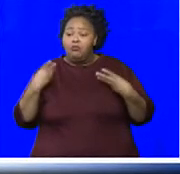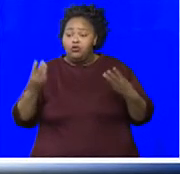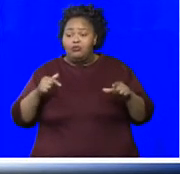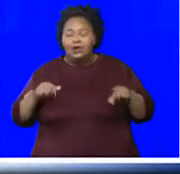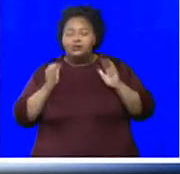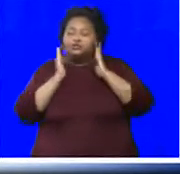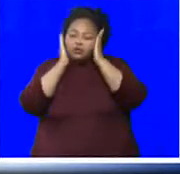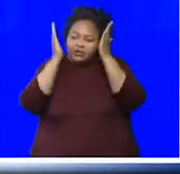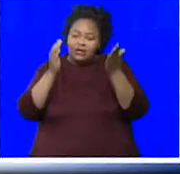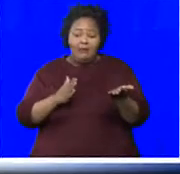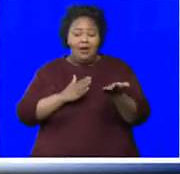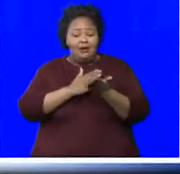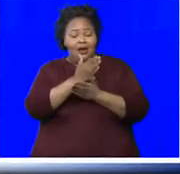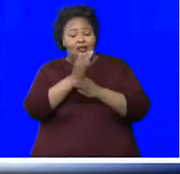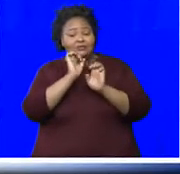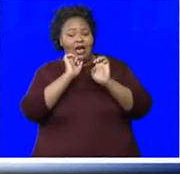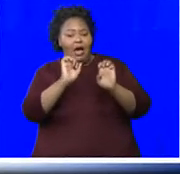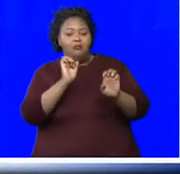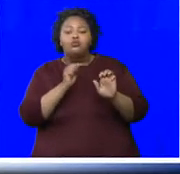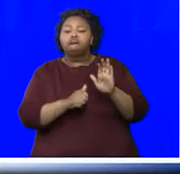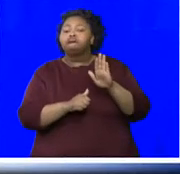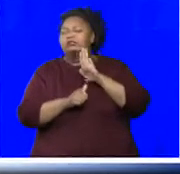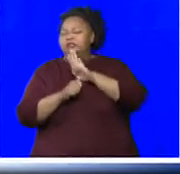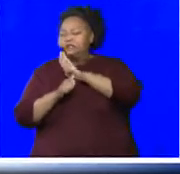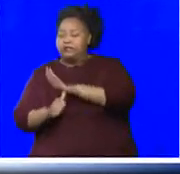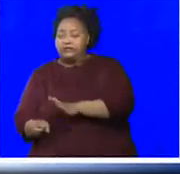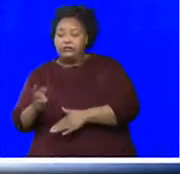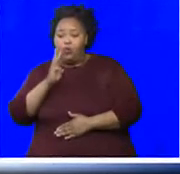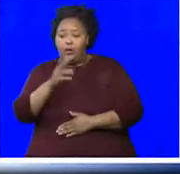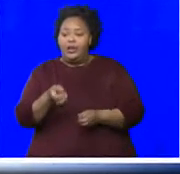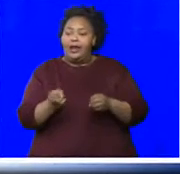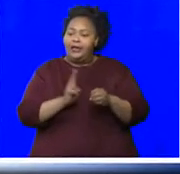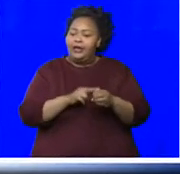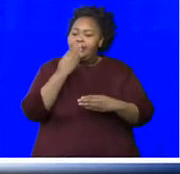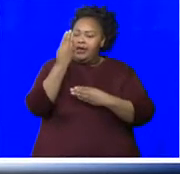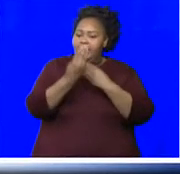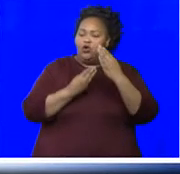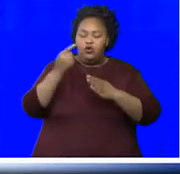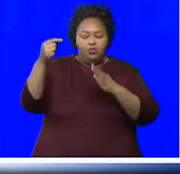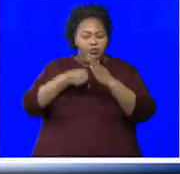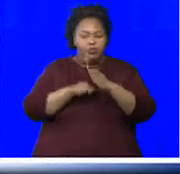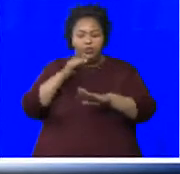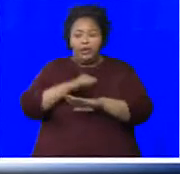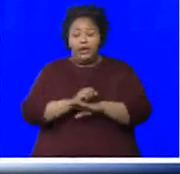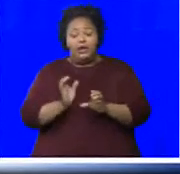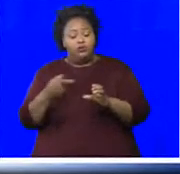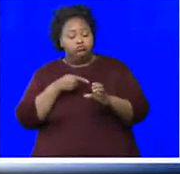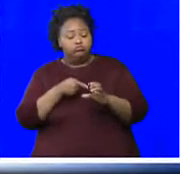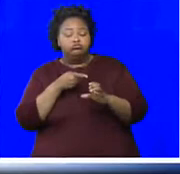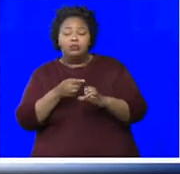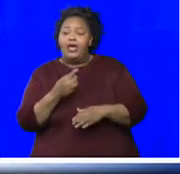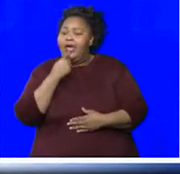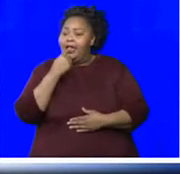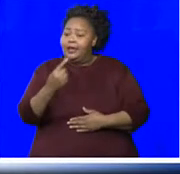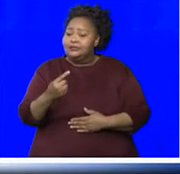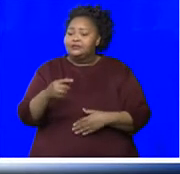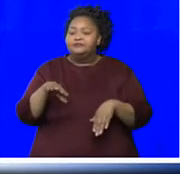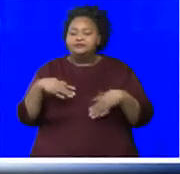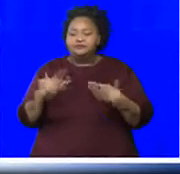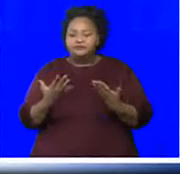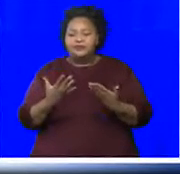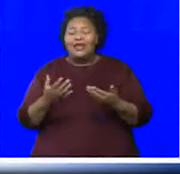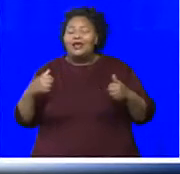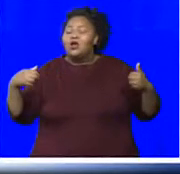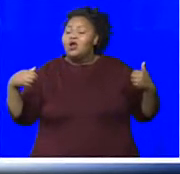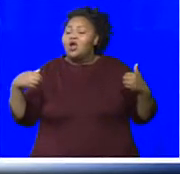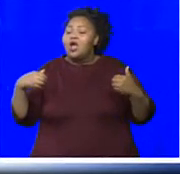emaSwati kuphinze kwehlise simo semnotho. Libandla lamalungelo ligcizilela ukuthi le simo lesikhona sinemthelela lomube